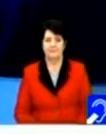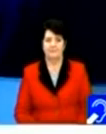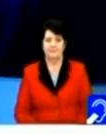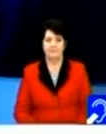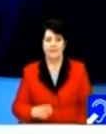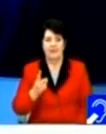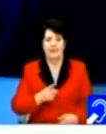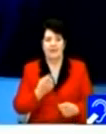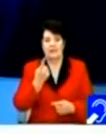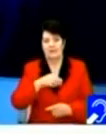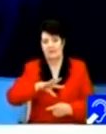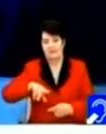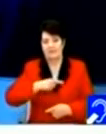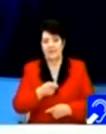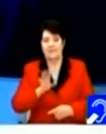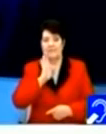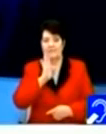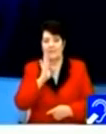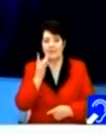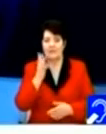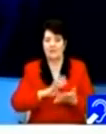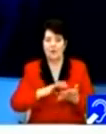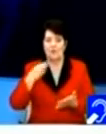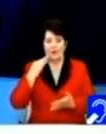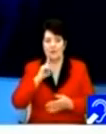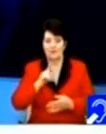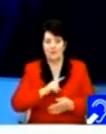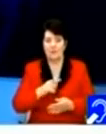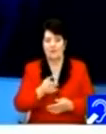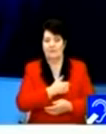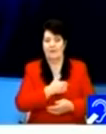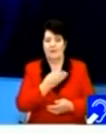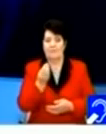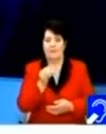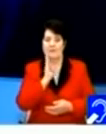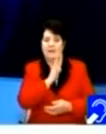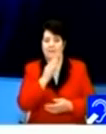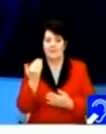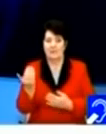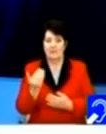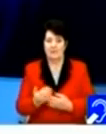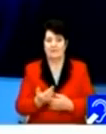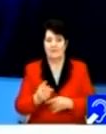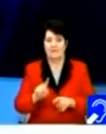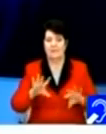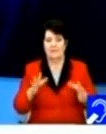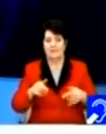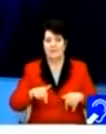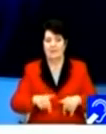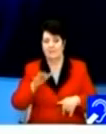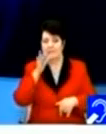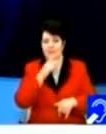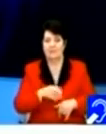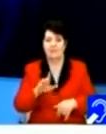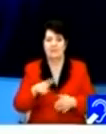Și-a răpit sora de 9 ani pentru că voia să obțină bani de recompensă chiar de la mama sa. Un caz fără precedent în municipiul Chișinău, iar